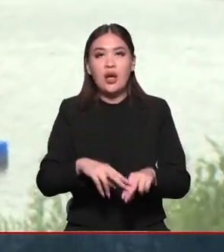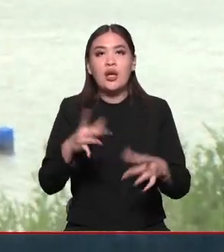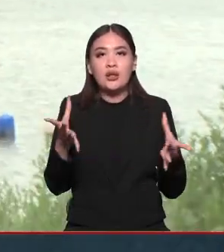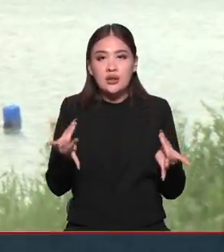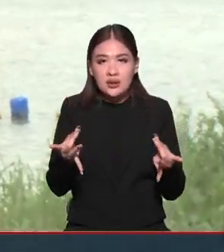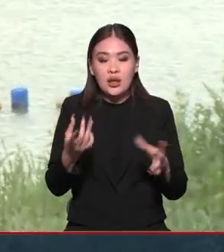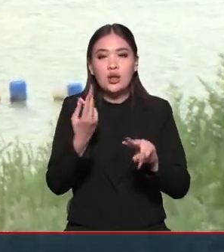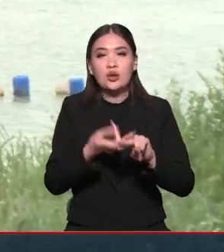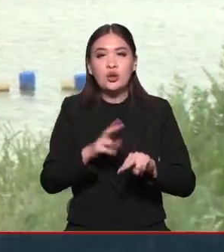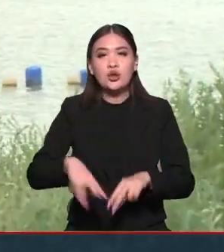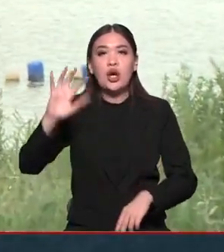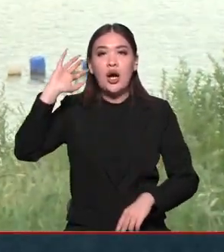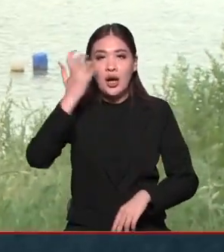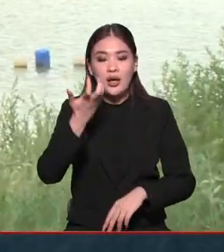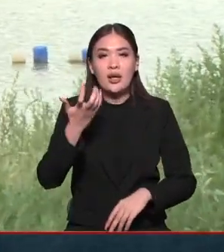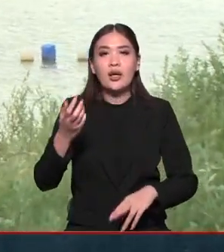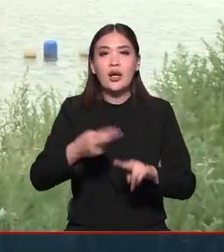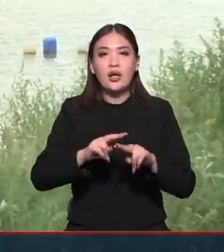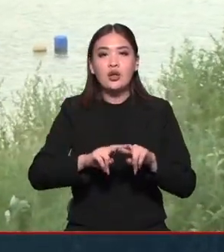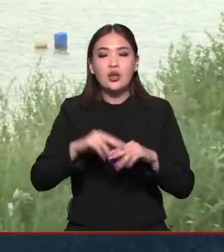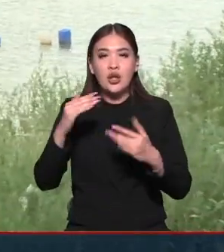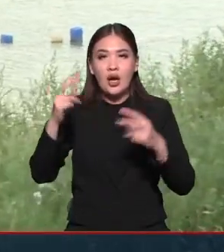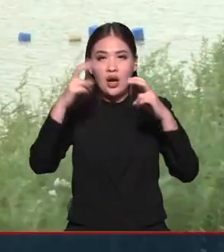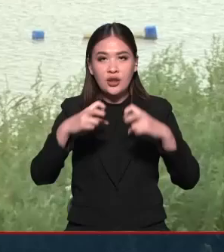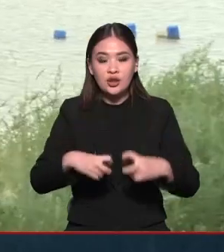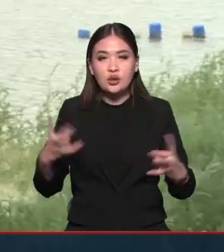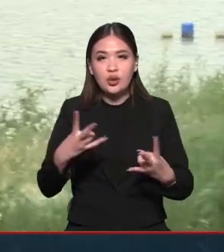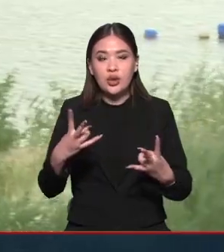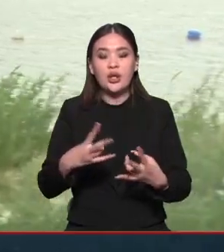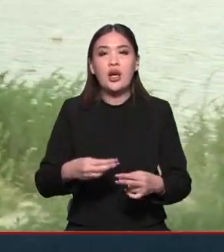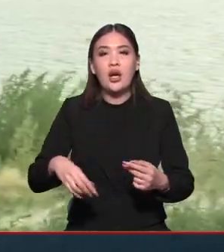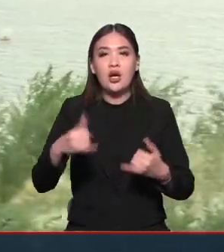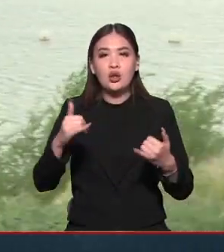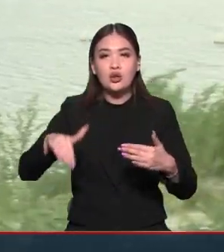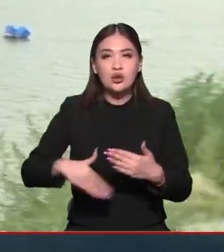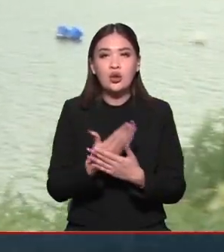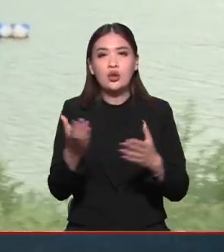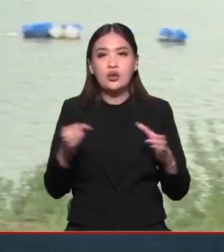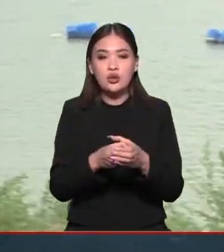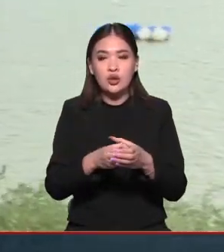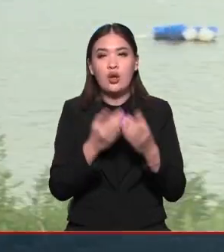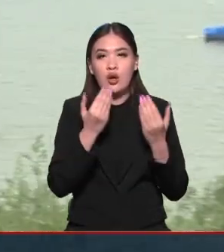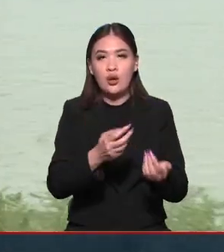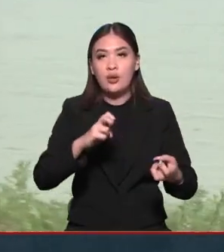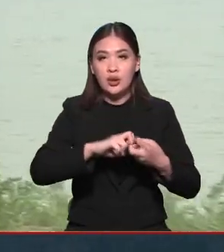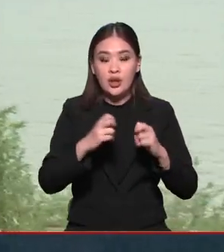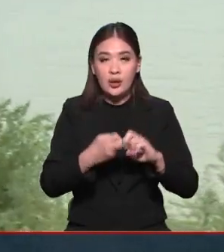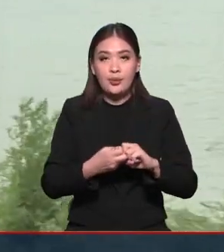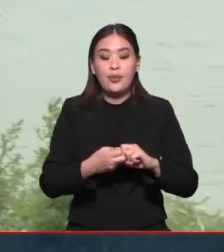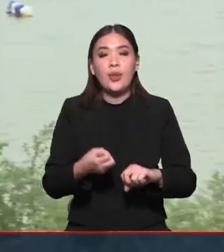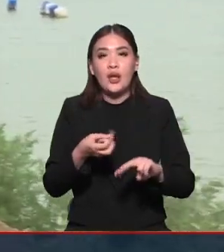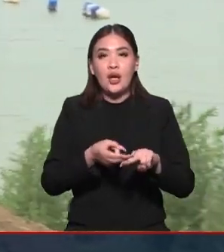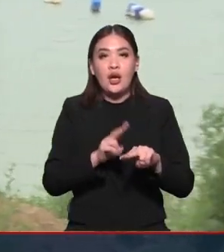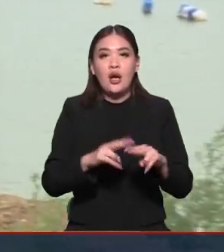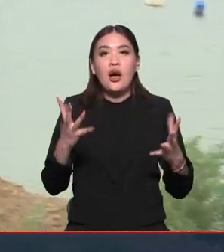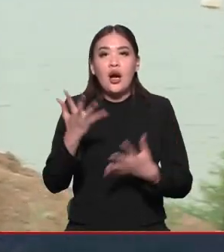сондықтан судың қара нарығын қырағы қадағалау қажет. Бұл жаңадан құрылған комитеттің құзырындағы мәселе, ал оның құзыреті қай